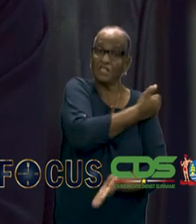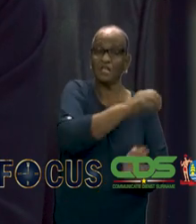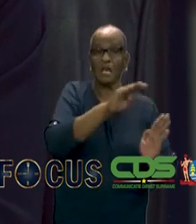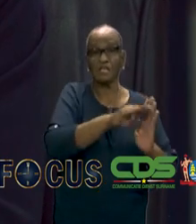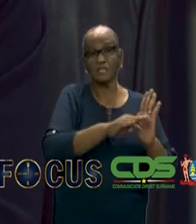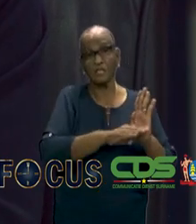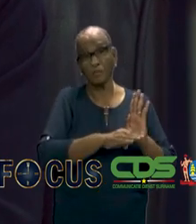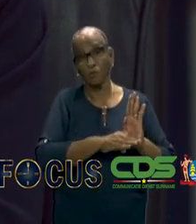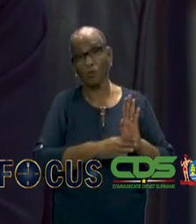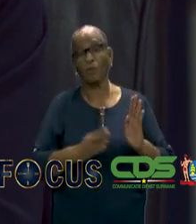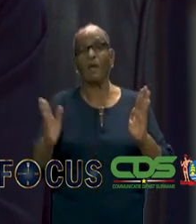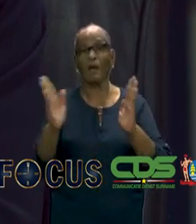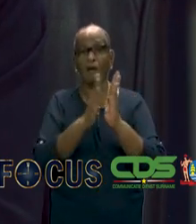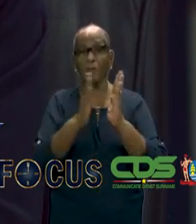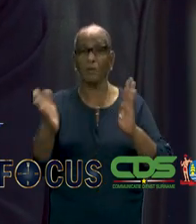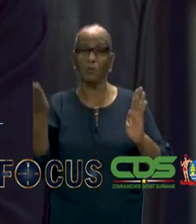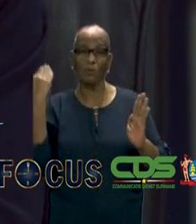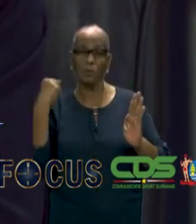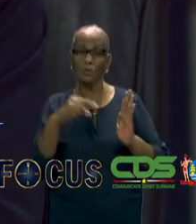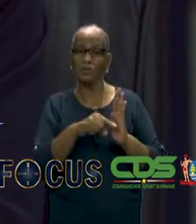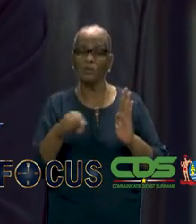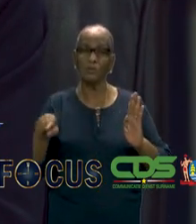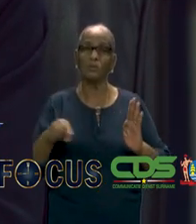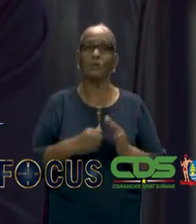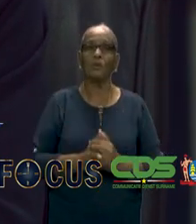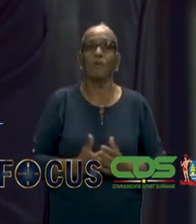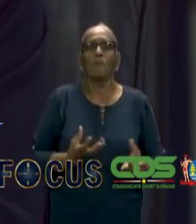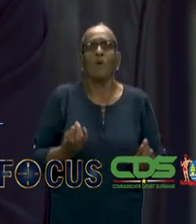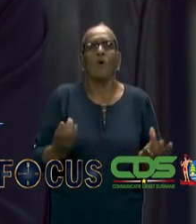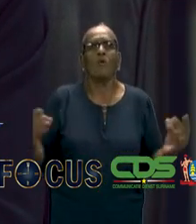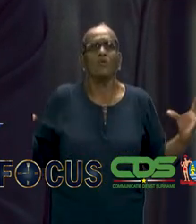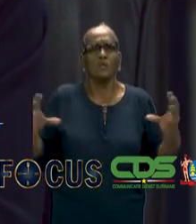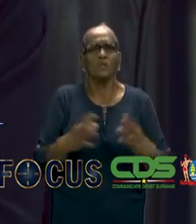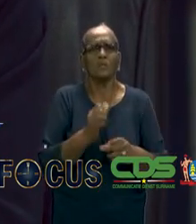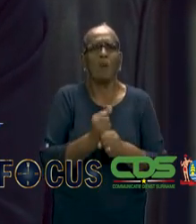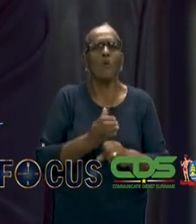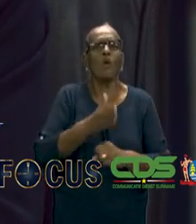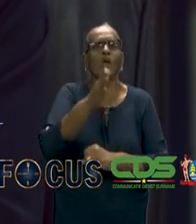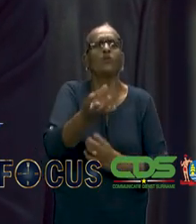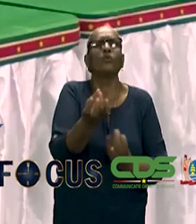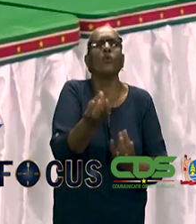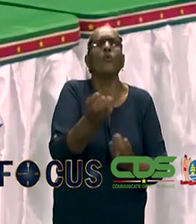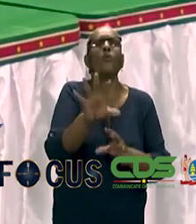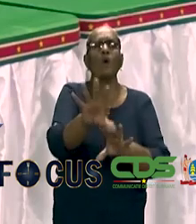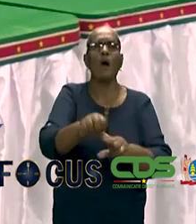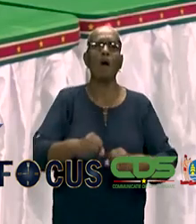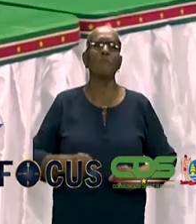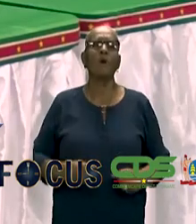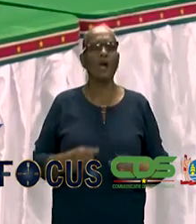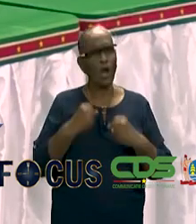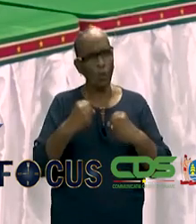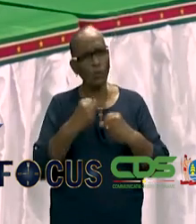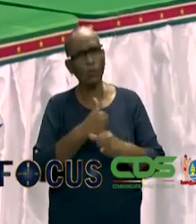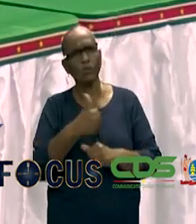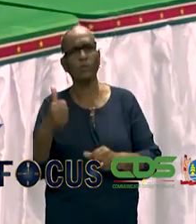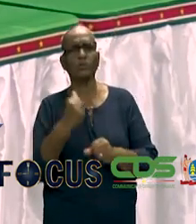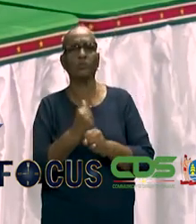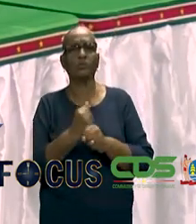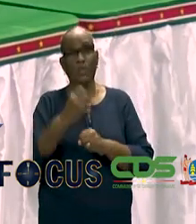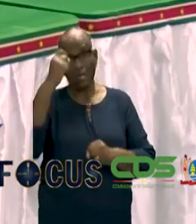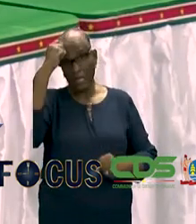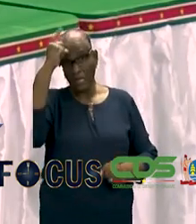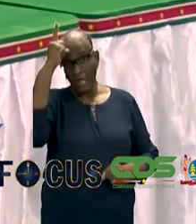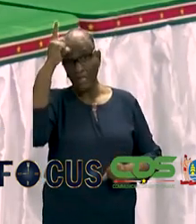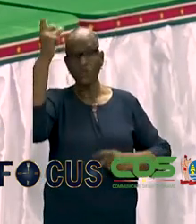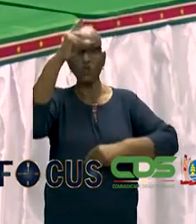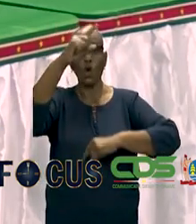vaccinatieprogramma de afgelopen periode, maar ook hoe wij de samenwerking verder moeten gaan intensiveren. Voornamelijk op het gebied van